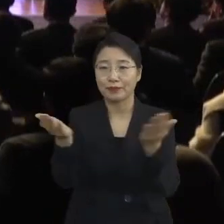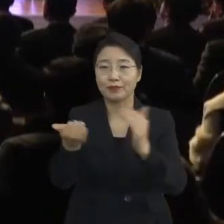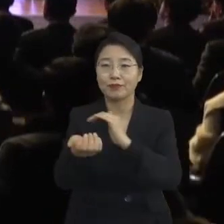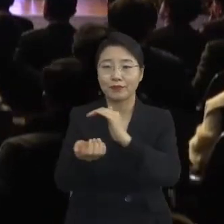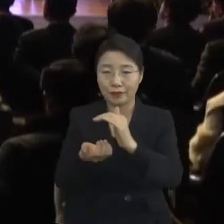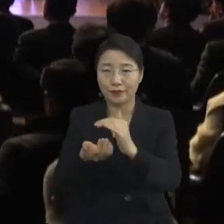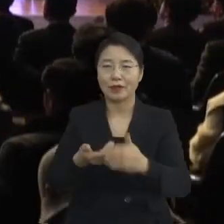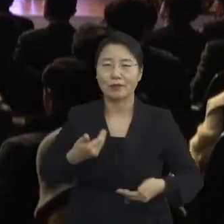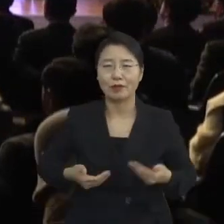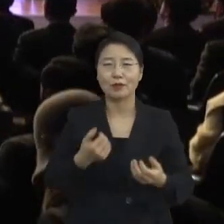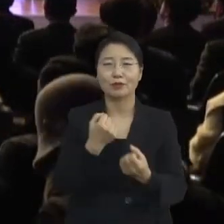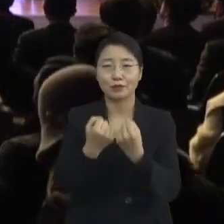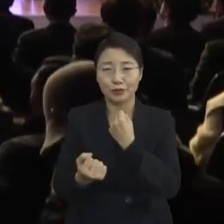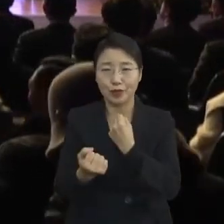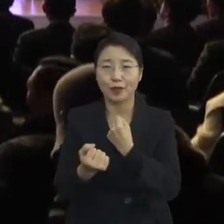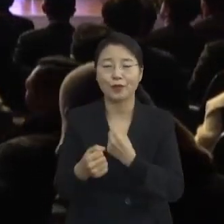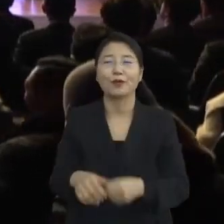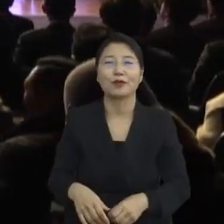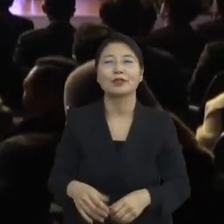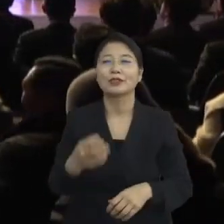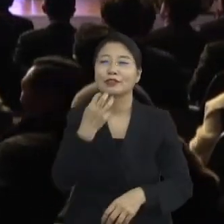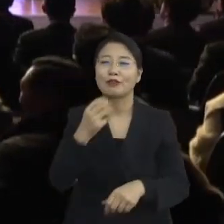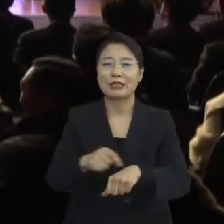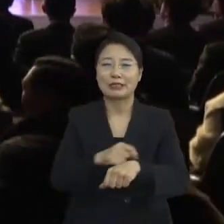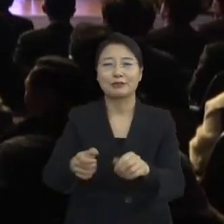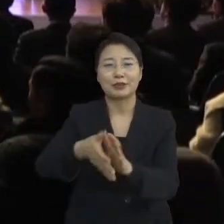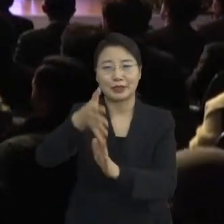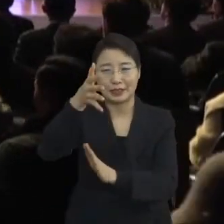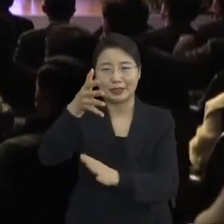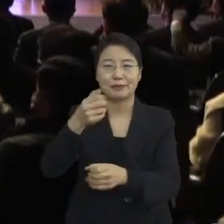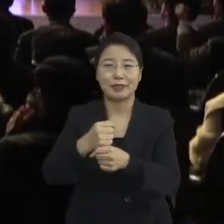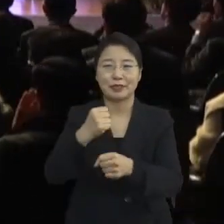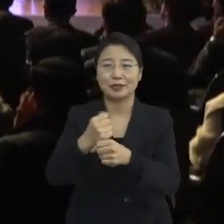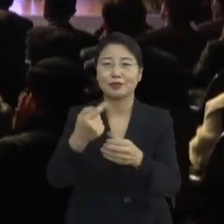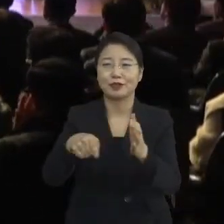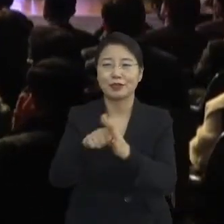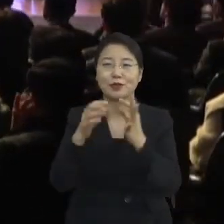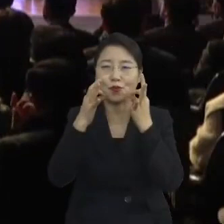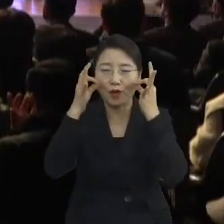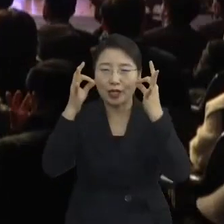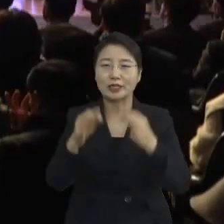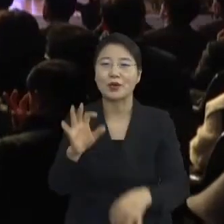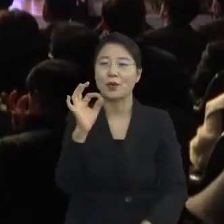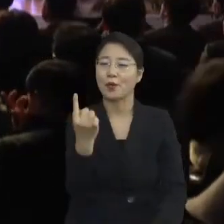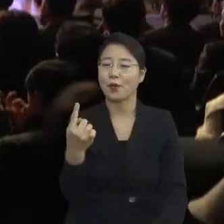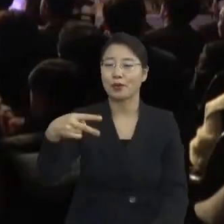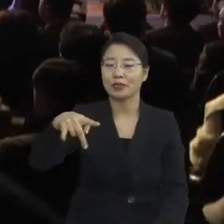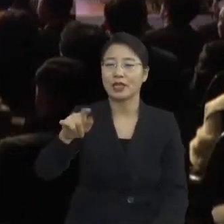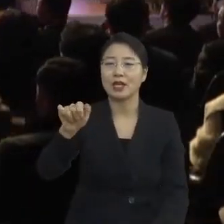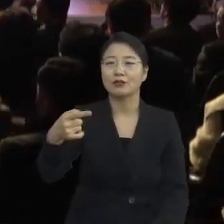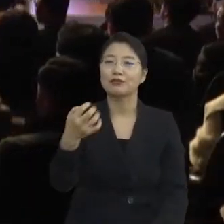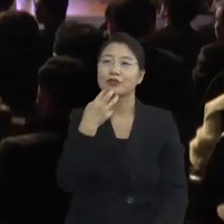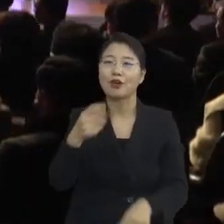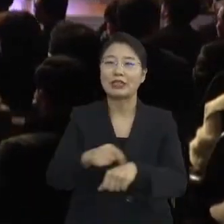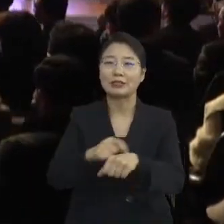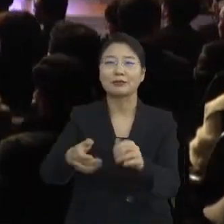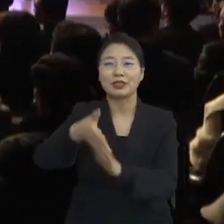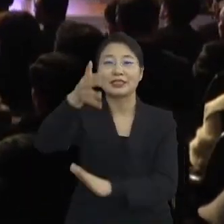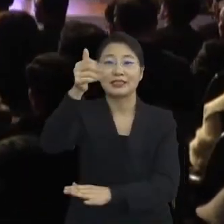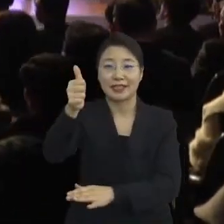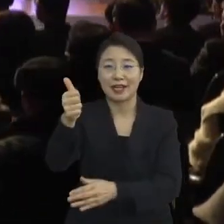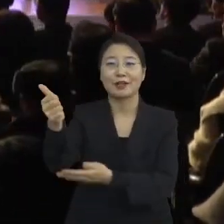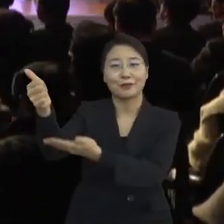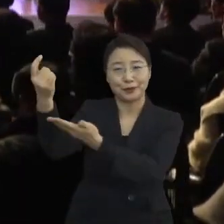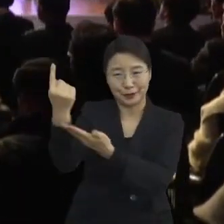와중에도 동행매력특별시 서울을 만들고 계신 오세훈 서울특별시장님이 동대문구민 여러분들과의 인사를